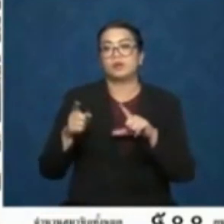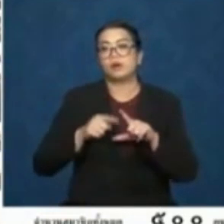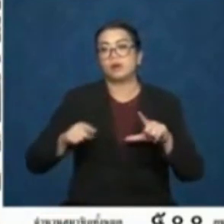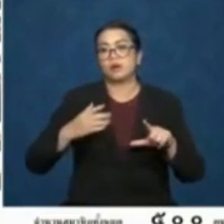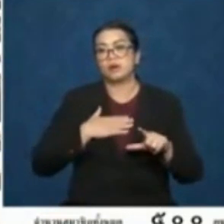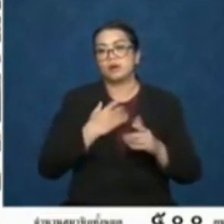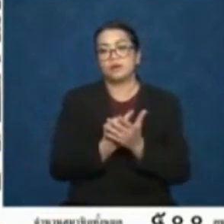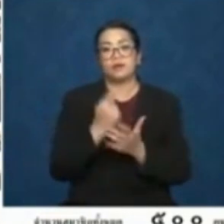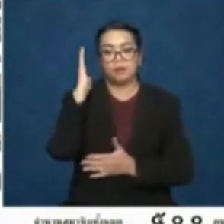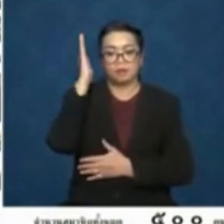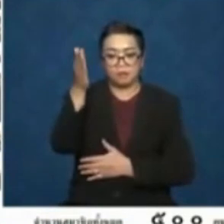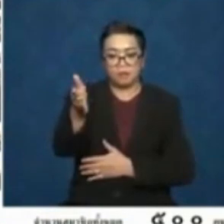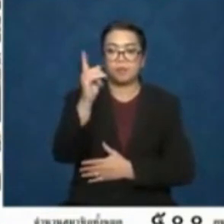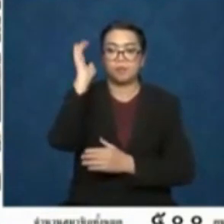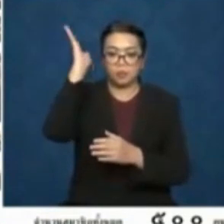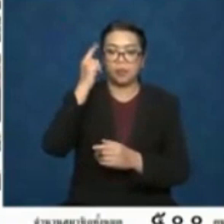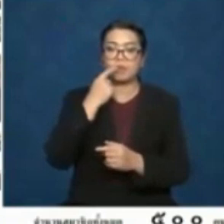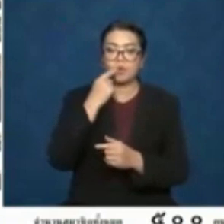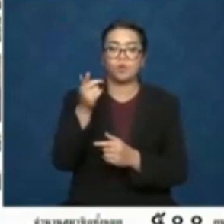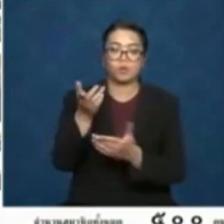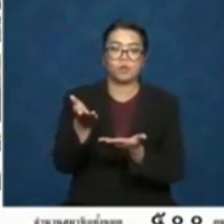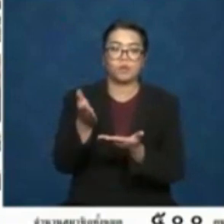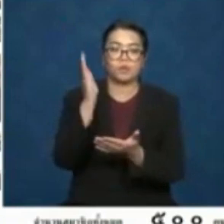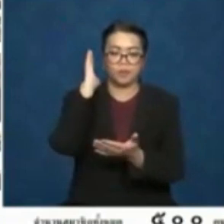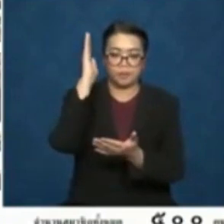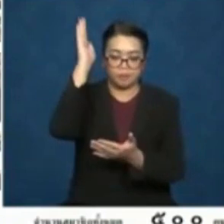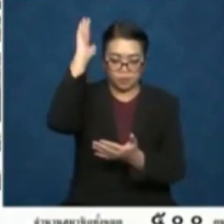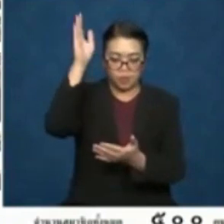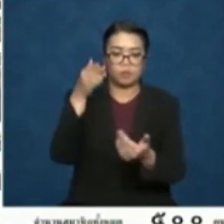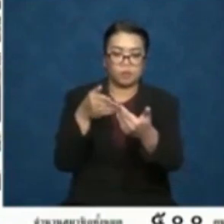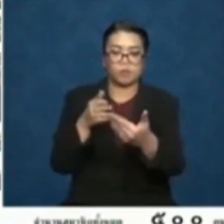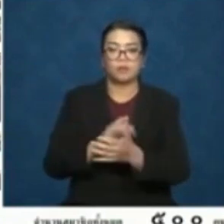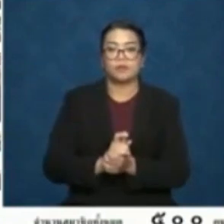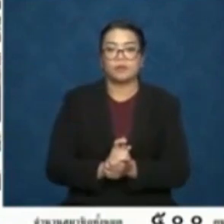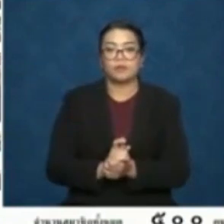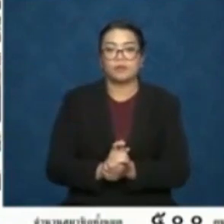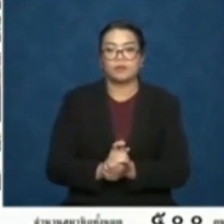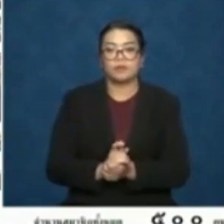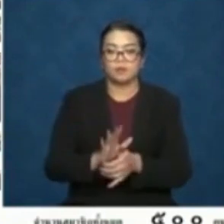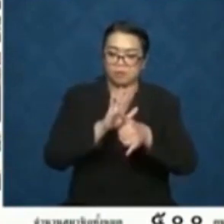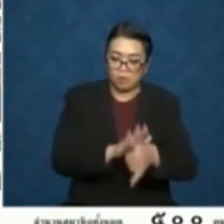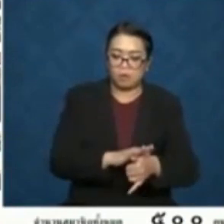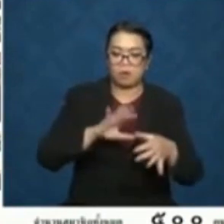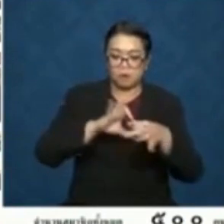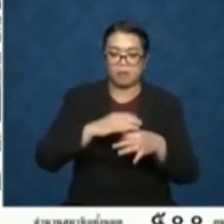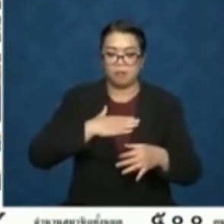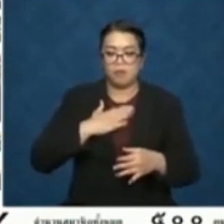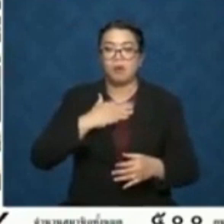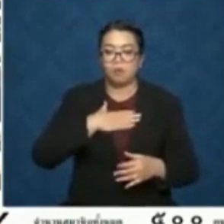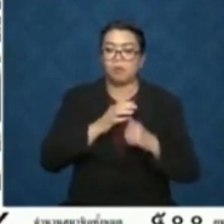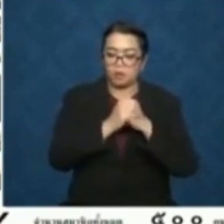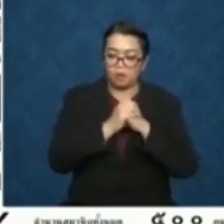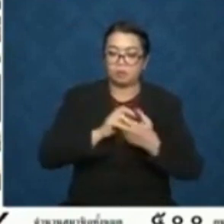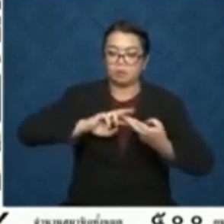ไหนครับ ท่านที่เคารพผมณัฐวุฒิบัวประทุมบัญชีรายชื่อพรรคก้าวไกลครับผมประท้วงท่านผู้กำลังประท้วงตามข้อ69ครับส่อเ